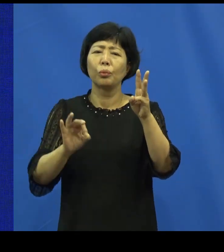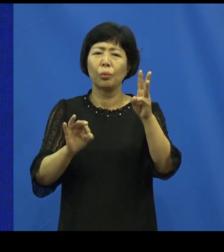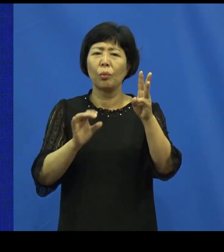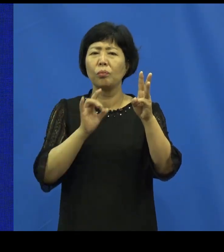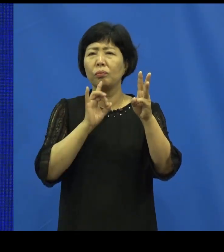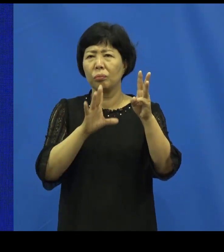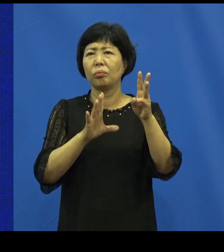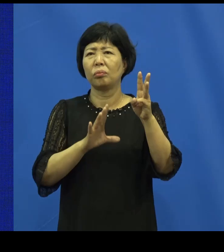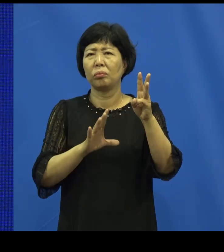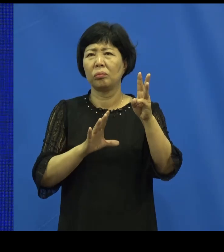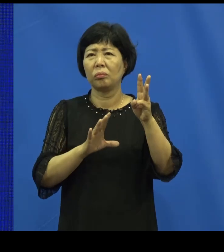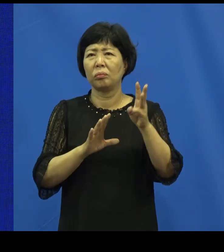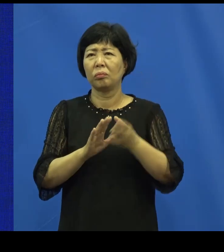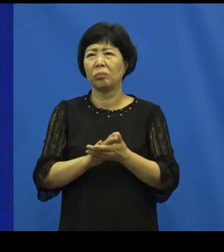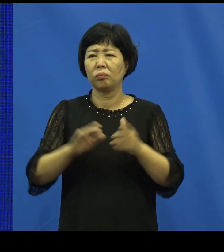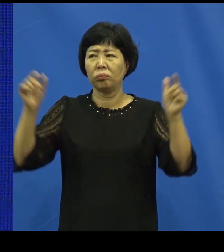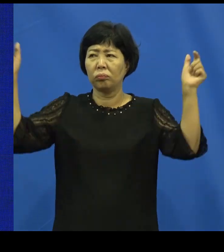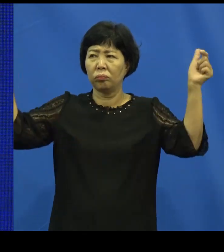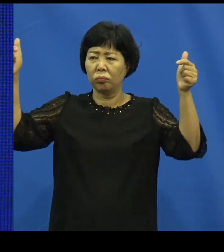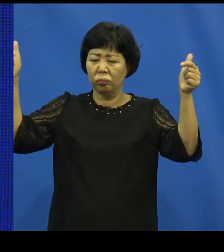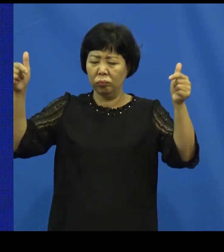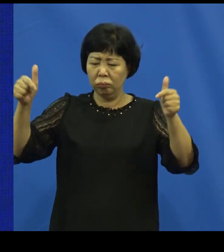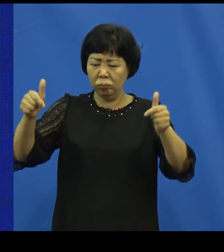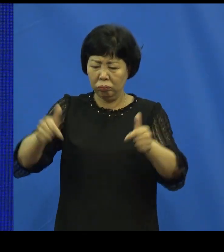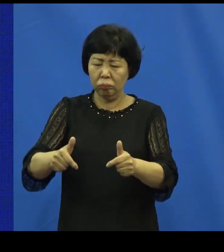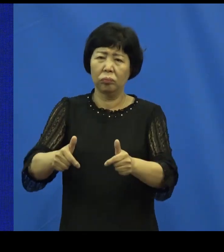도전이 거세지는 겁니다.